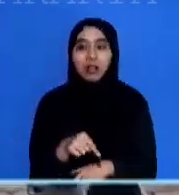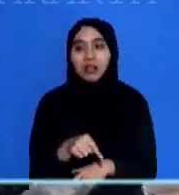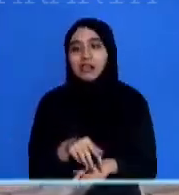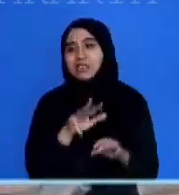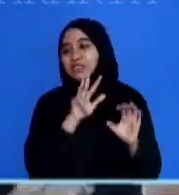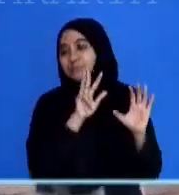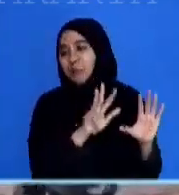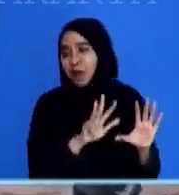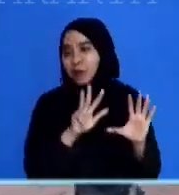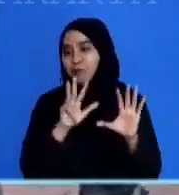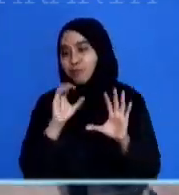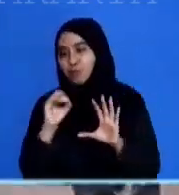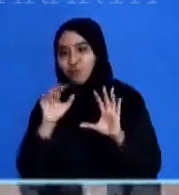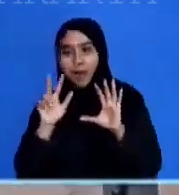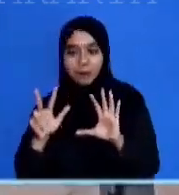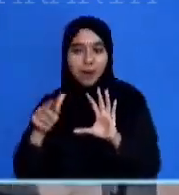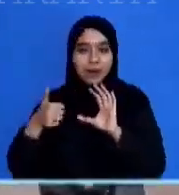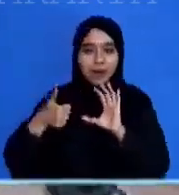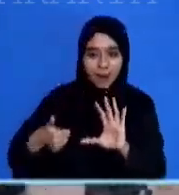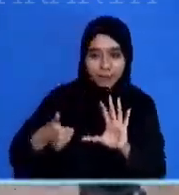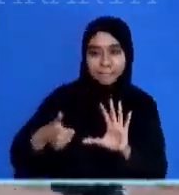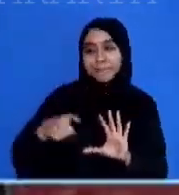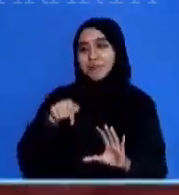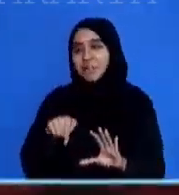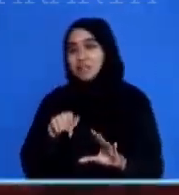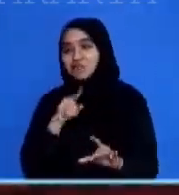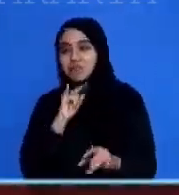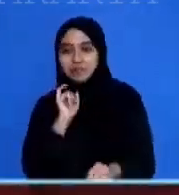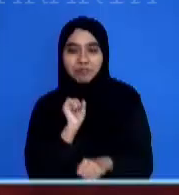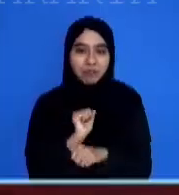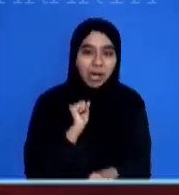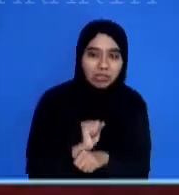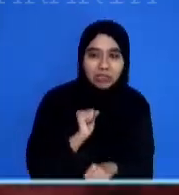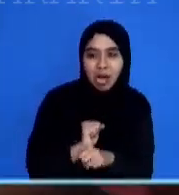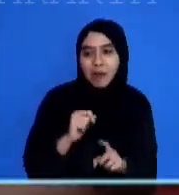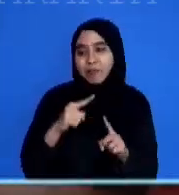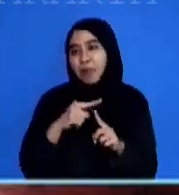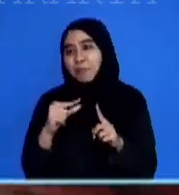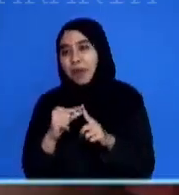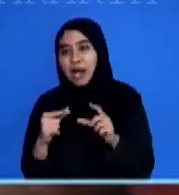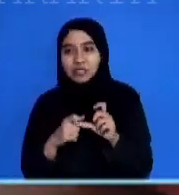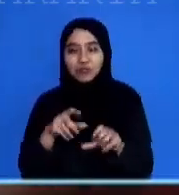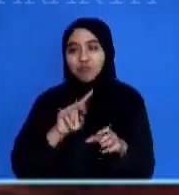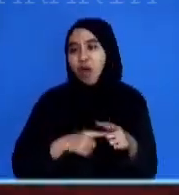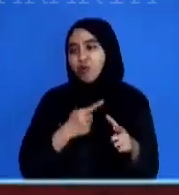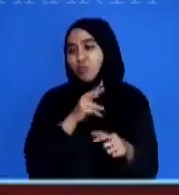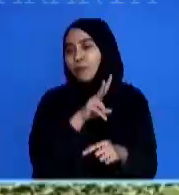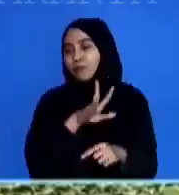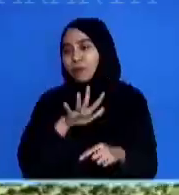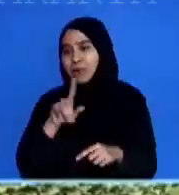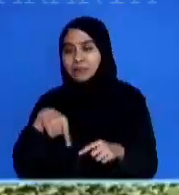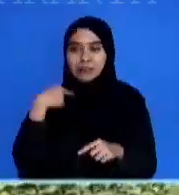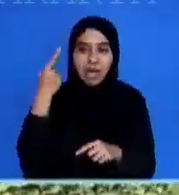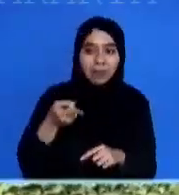9.086 anggota KPPS tersebut akan bertugas di 1.286 TPS dari tanggal 25 Januari hingga